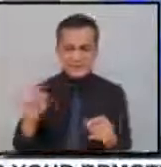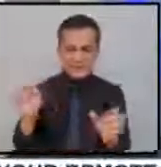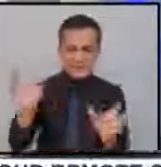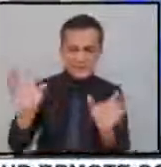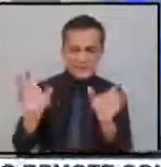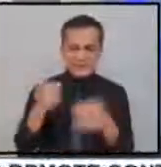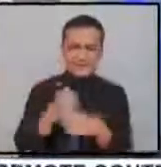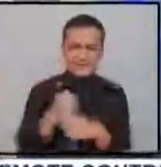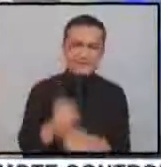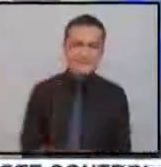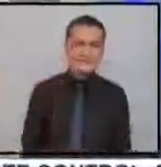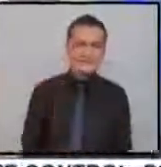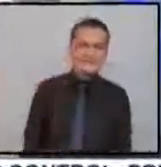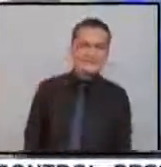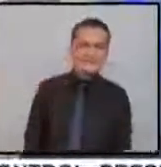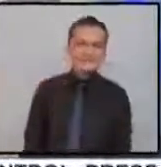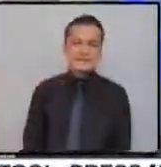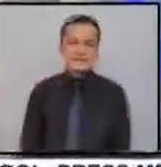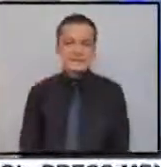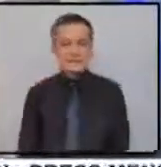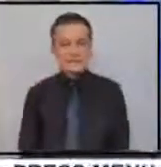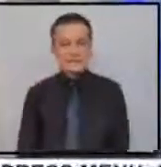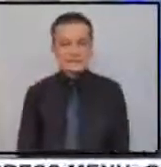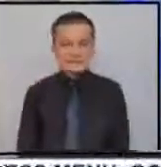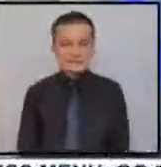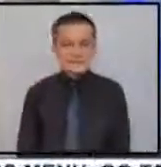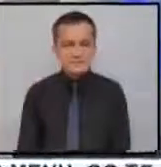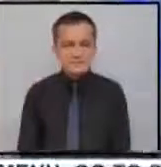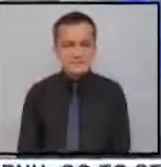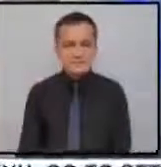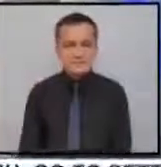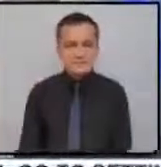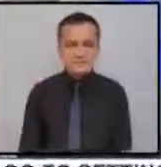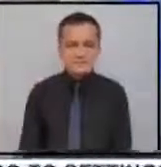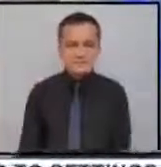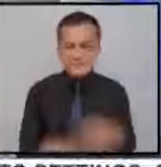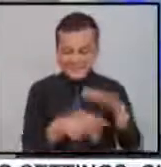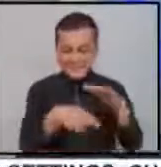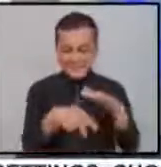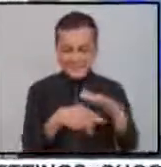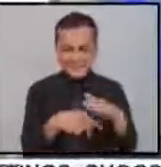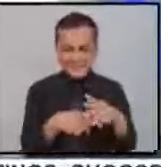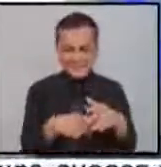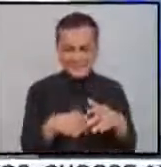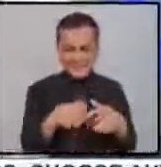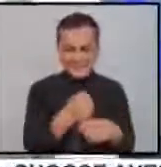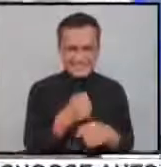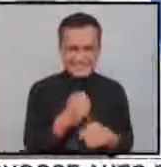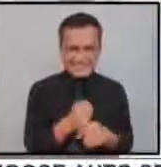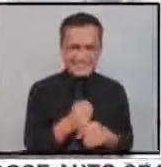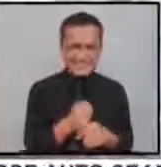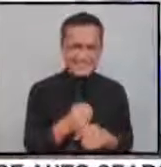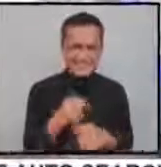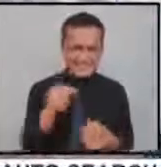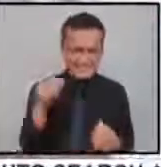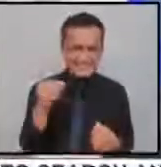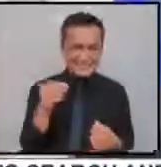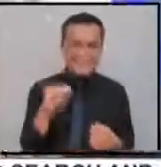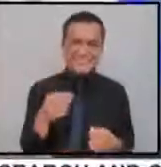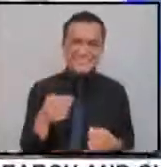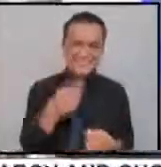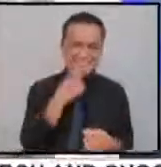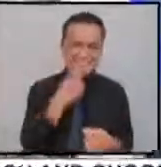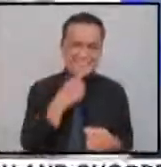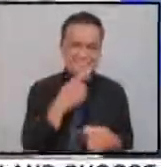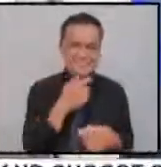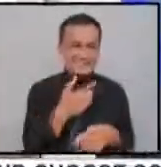Ito yung gawa ng mga hindi nag-iisip. Nung kinder ka ba, nakakakuha ka ng mga stars sa teacher? Sa mga... Star sa utak.